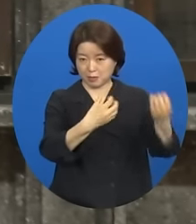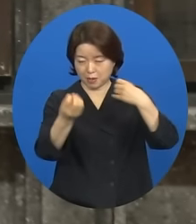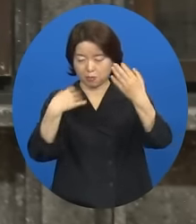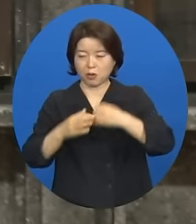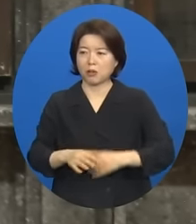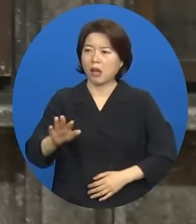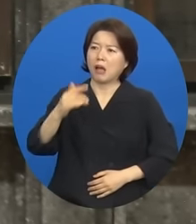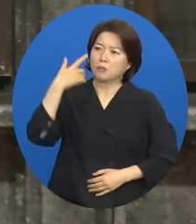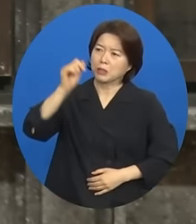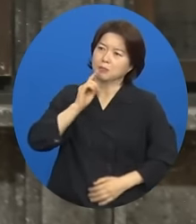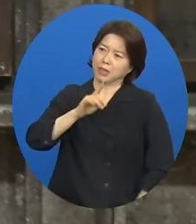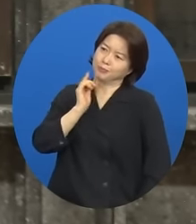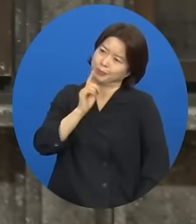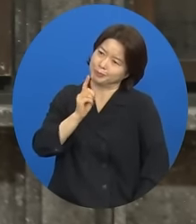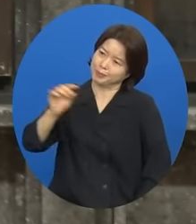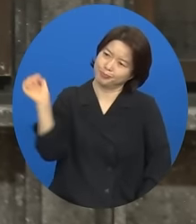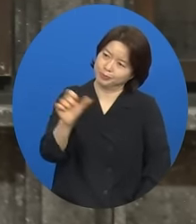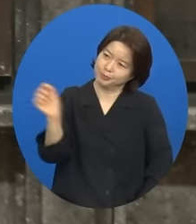안 됩니다.